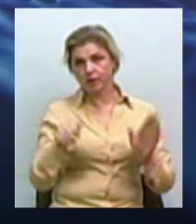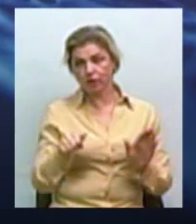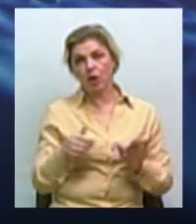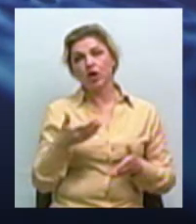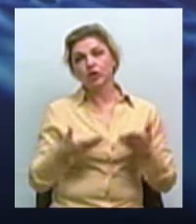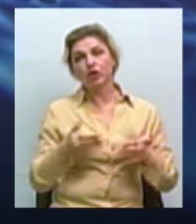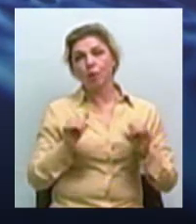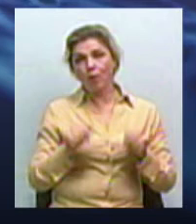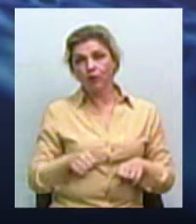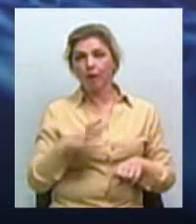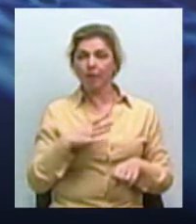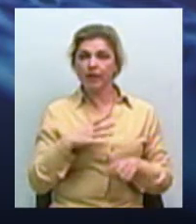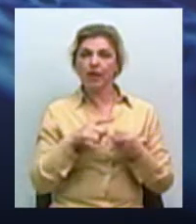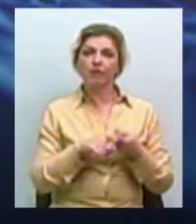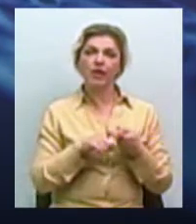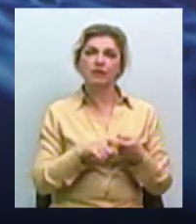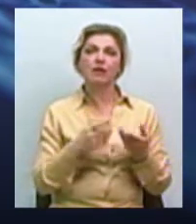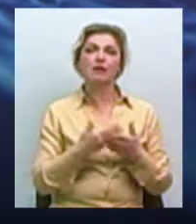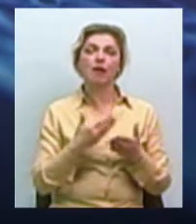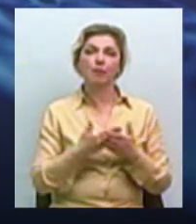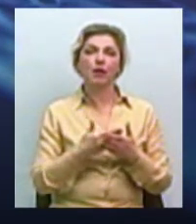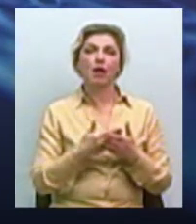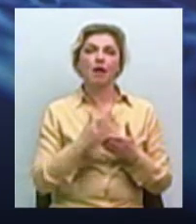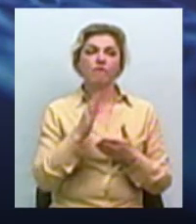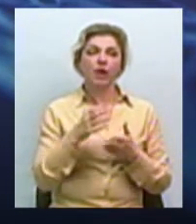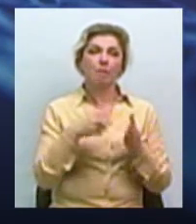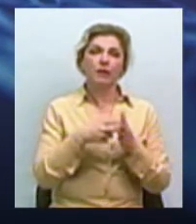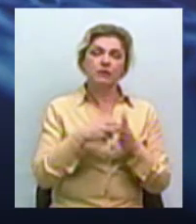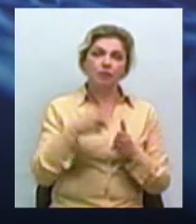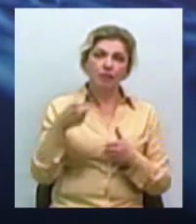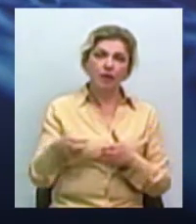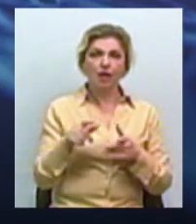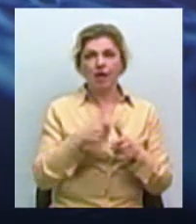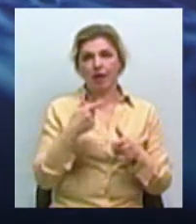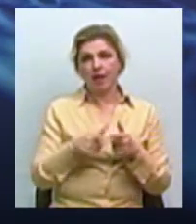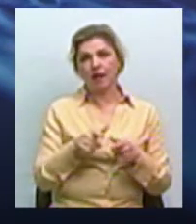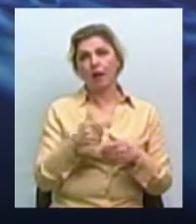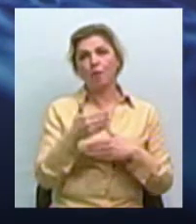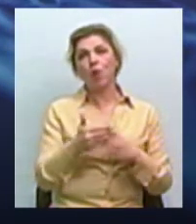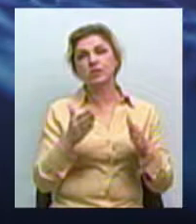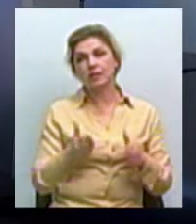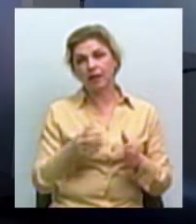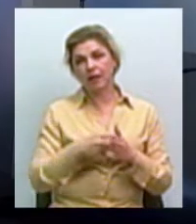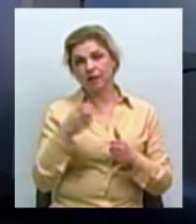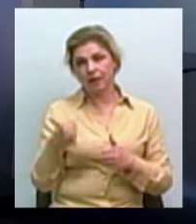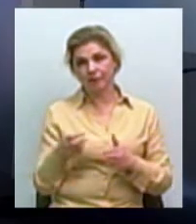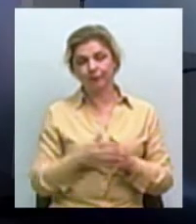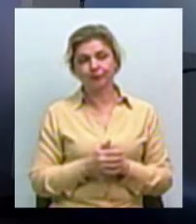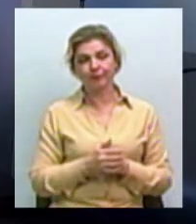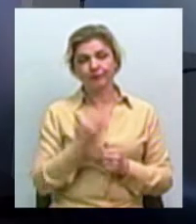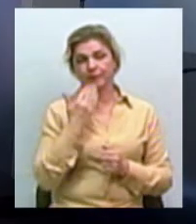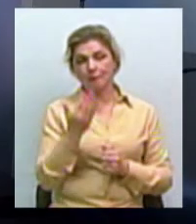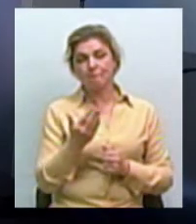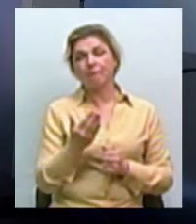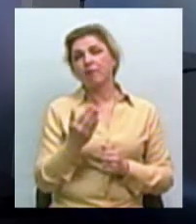могла бути інфекція, наприклад, доставлена в листі або посилці? Ну, це можливо, хоча маленький